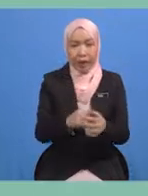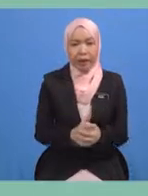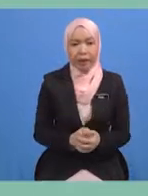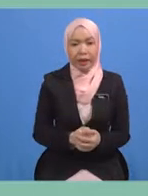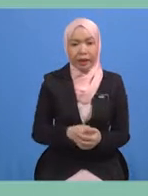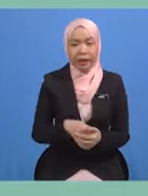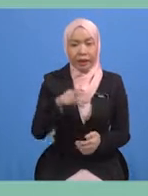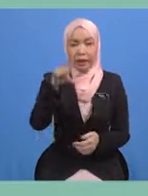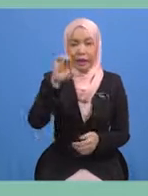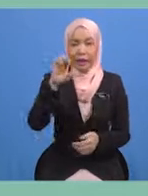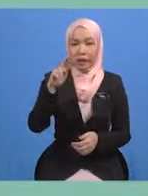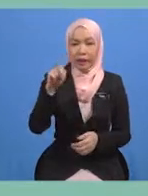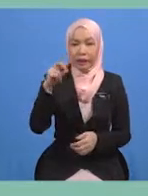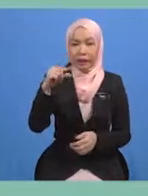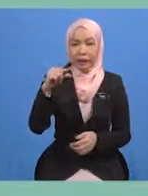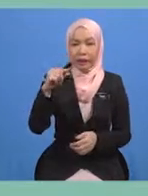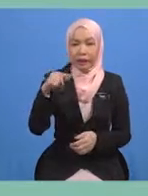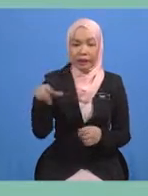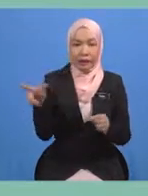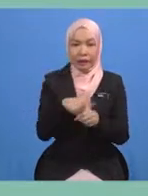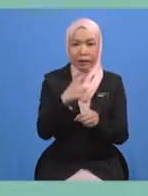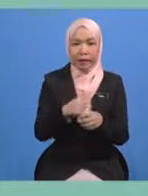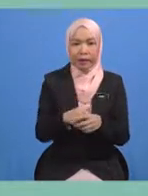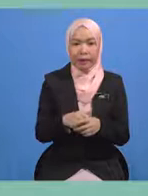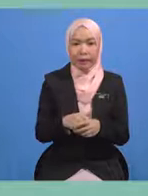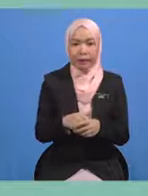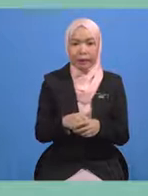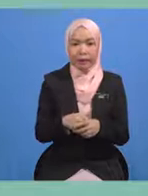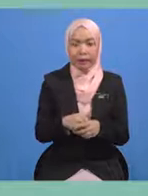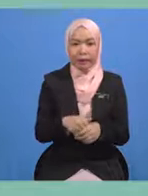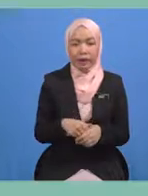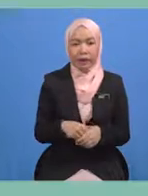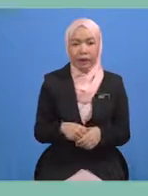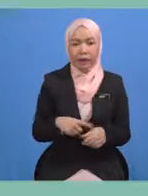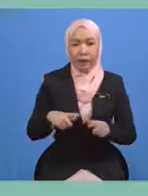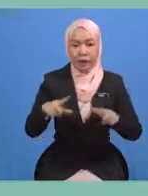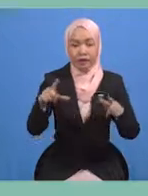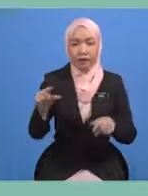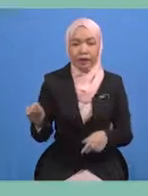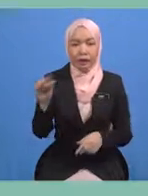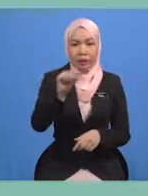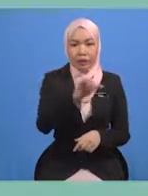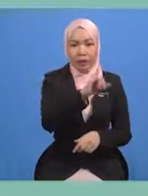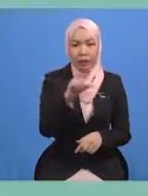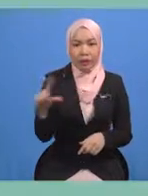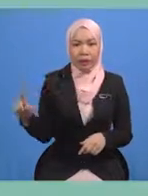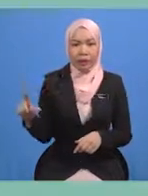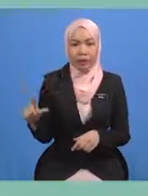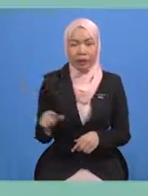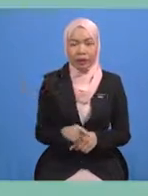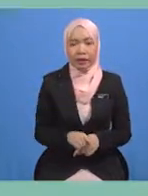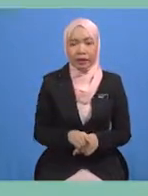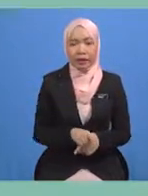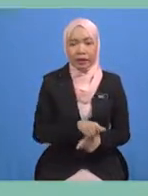Hal laju gelombang ialah jarak yang dilalui gelombang dalam